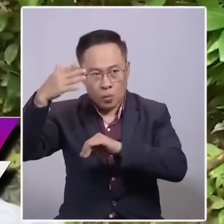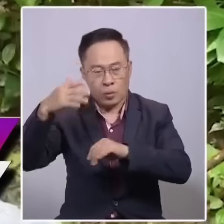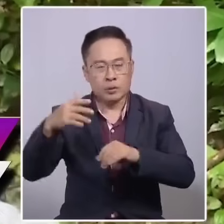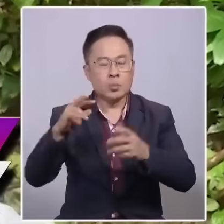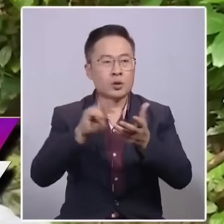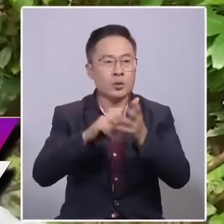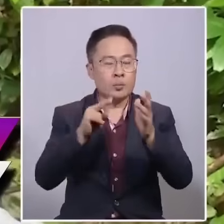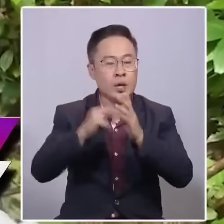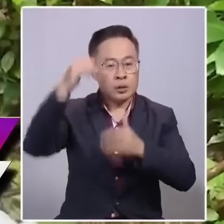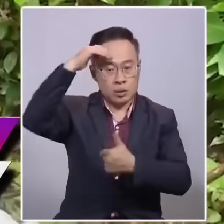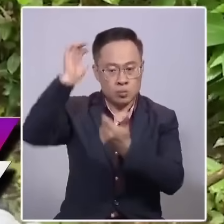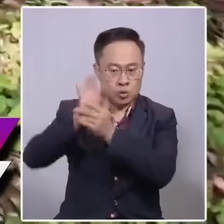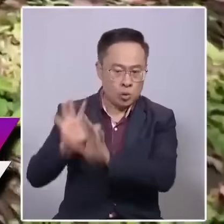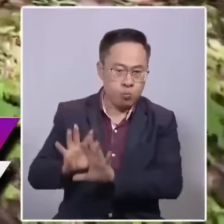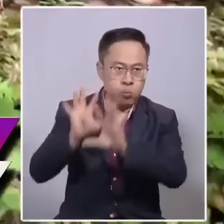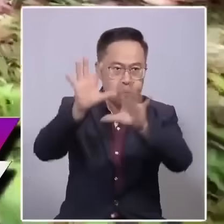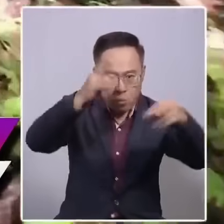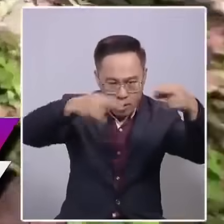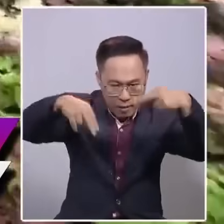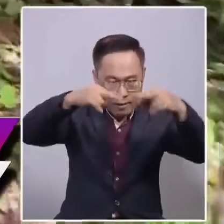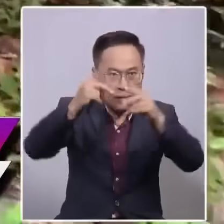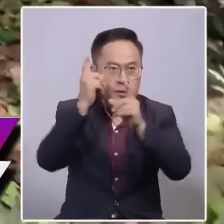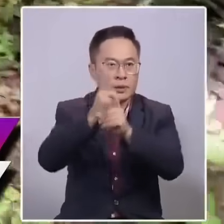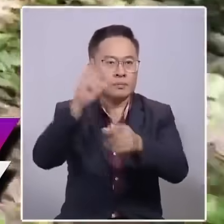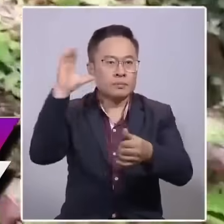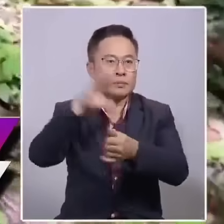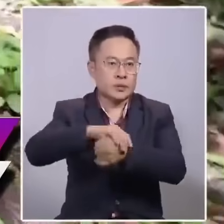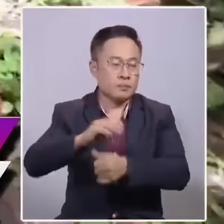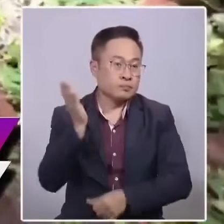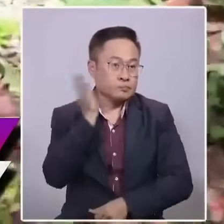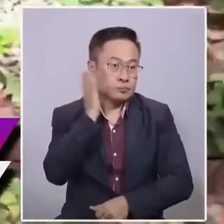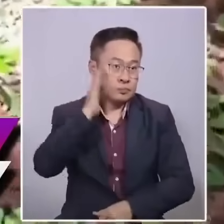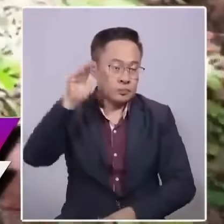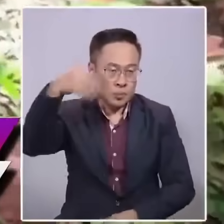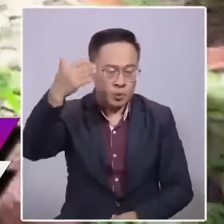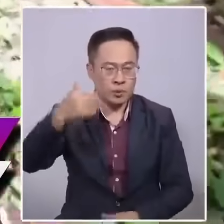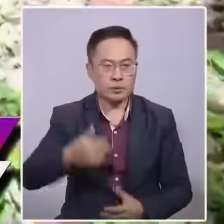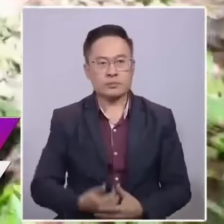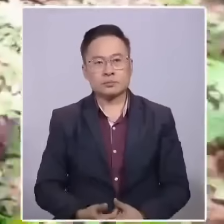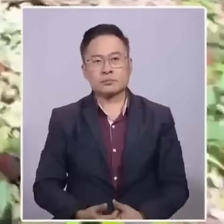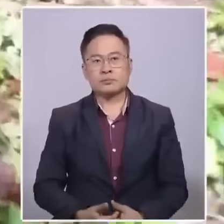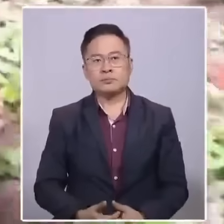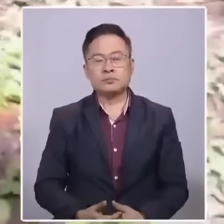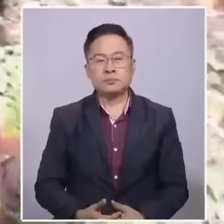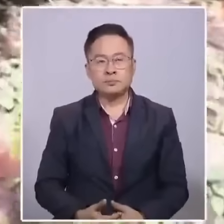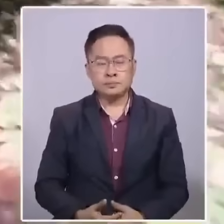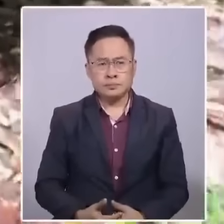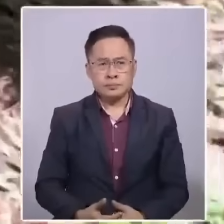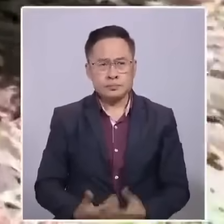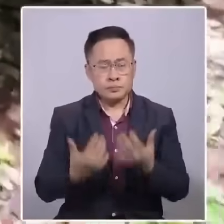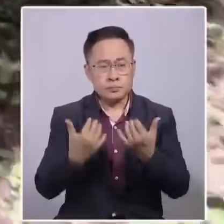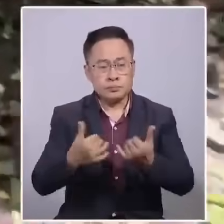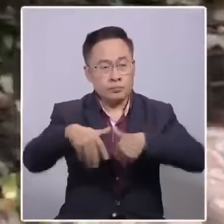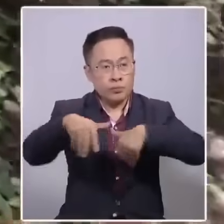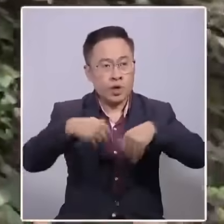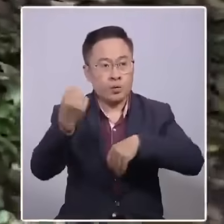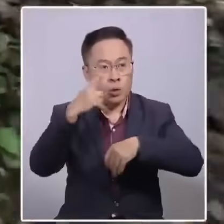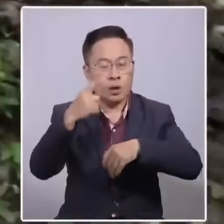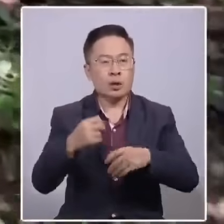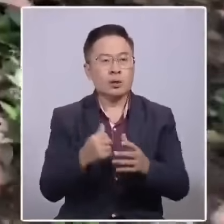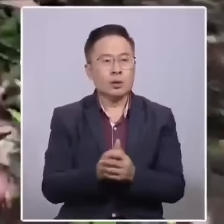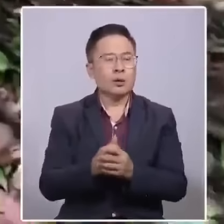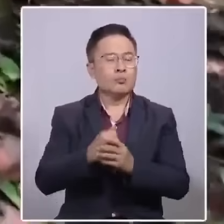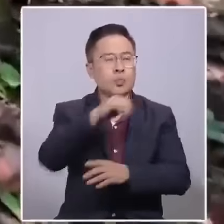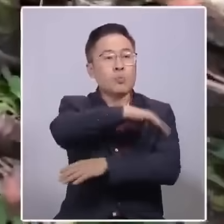ในปการในปฏิบัติการล่าตัวเสี่แป้งนาโหนดนะฮะโดยจากการสอบถามชาวบ้านเนี่ยก็บอกว่าสถานการณ์